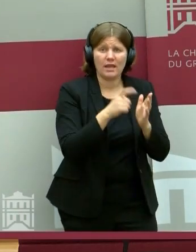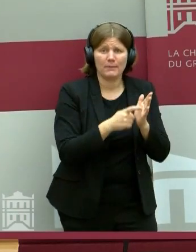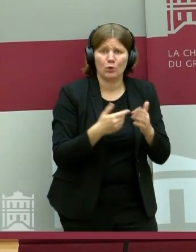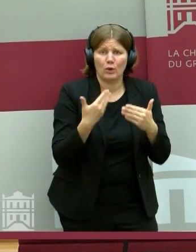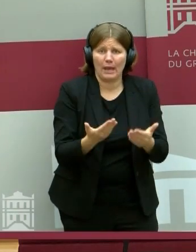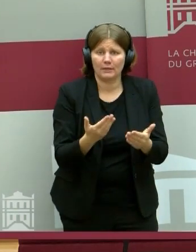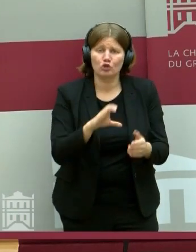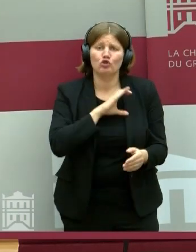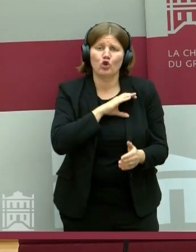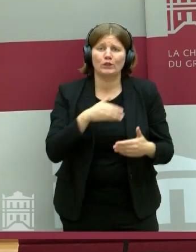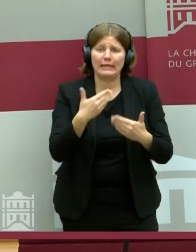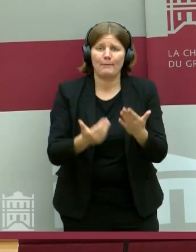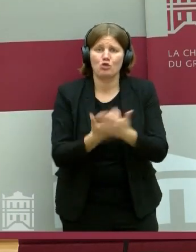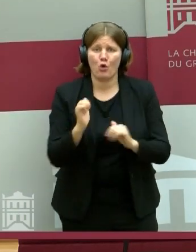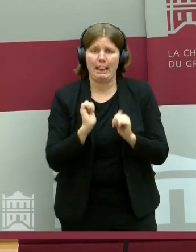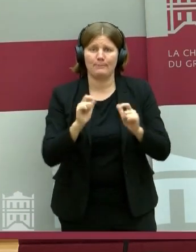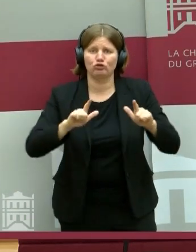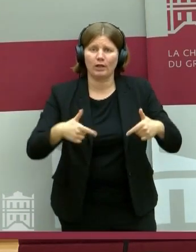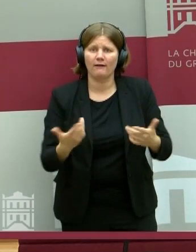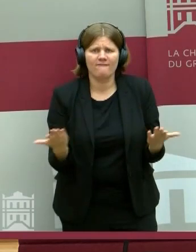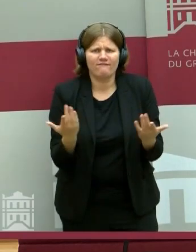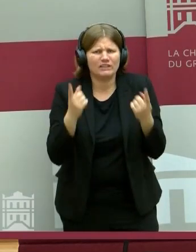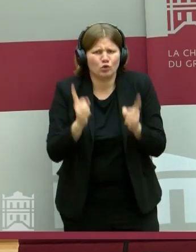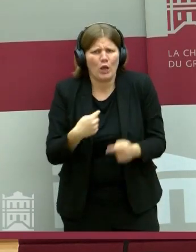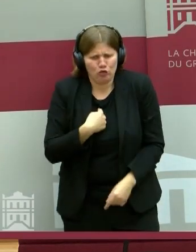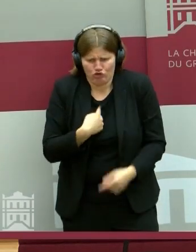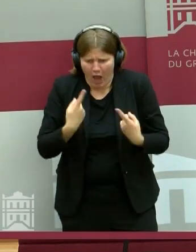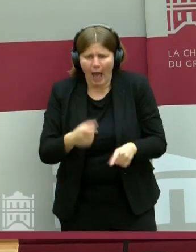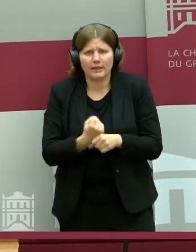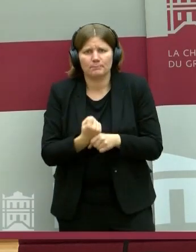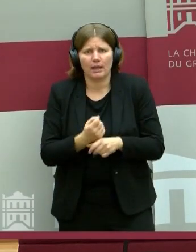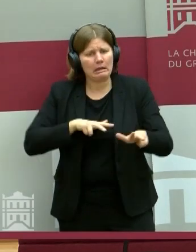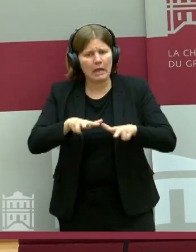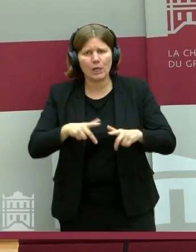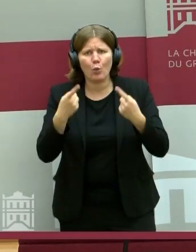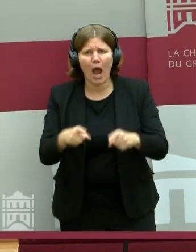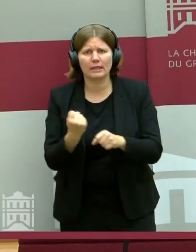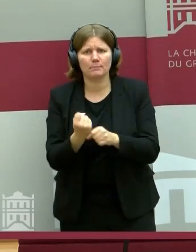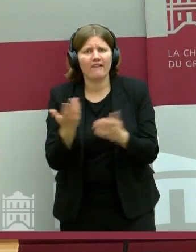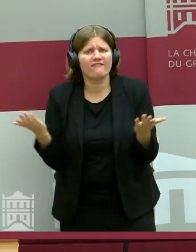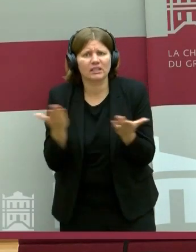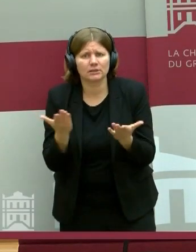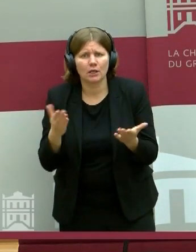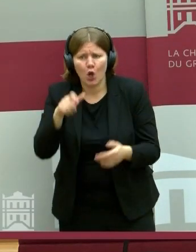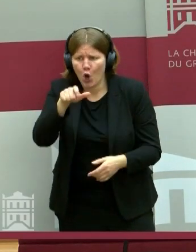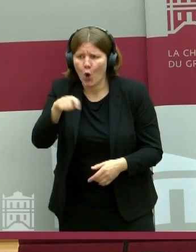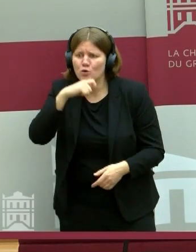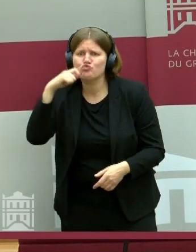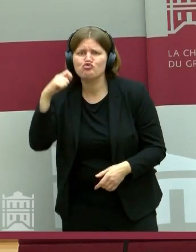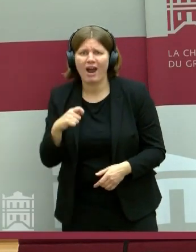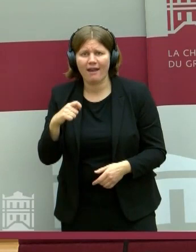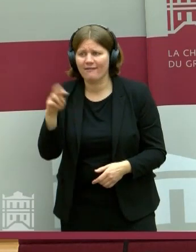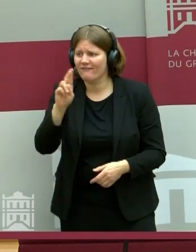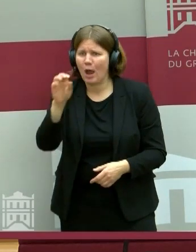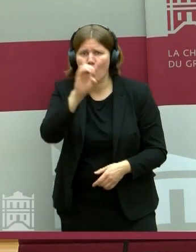fangen. Echt vor. Zweit vor. Was hätte ich da sollen anders machen, was hätte die Regierung sollen anders machen, was die Leute, die aus der Ukraine an die Europäische Union kommen